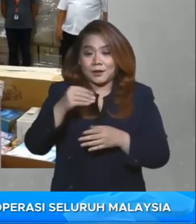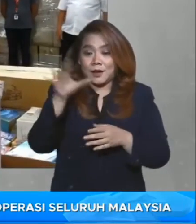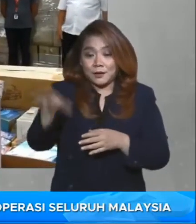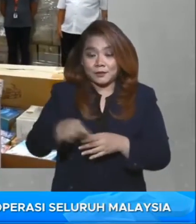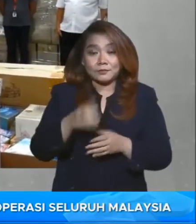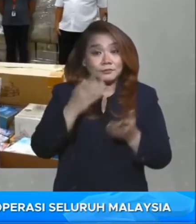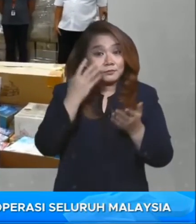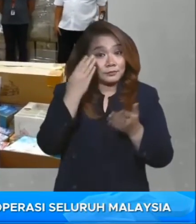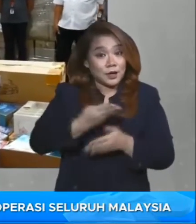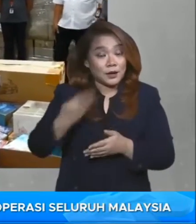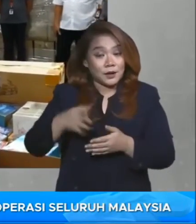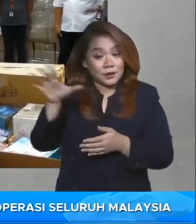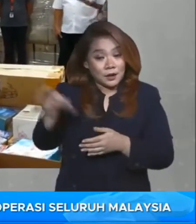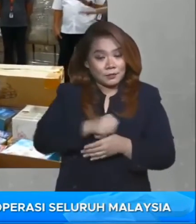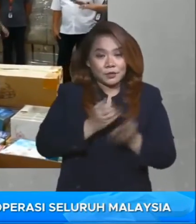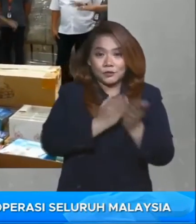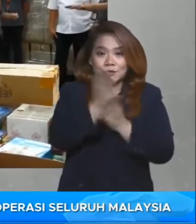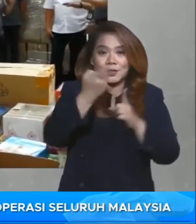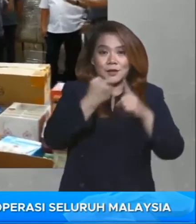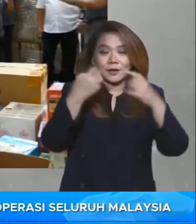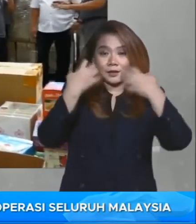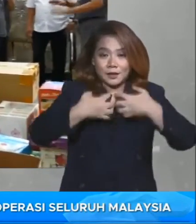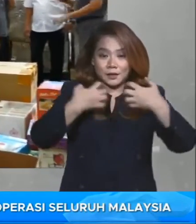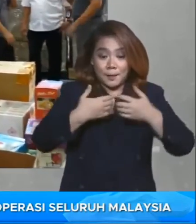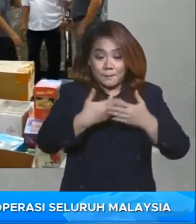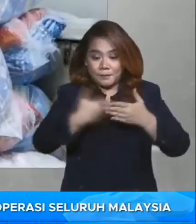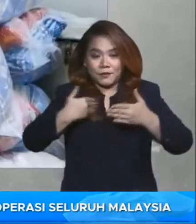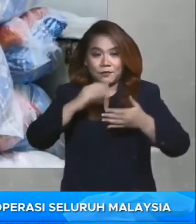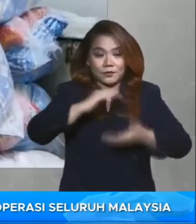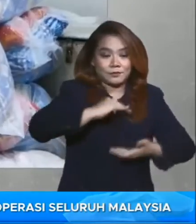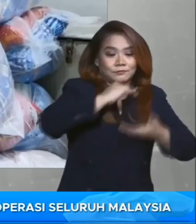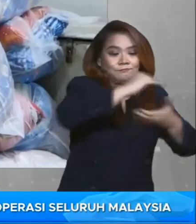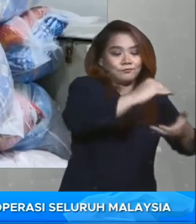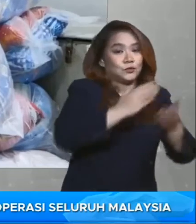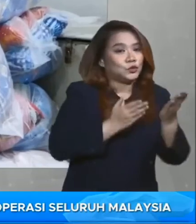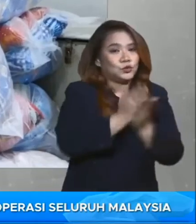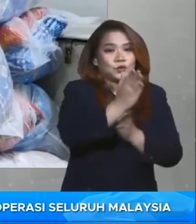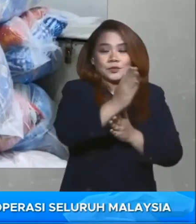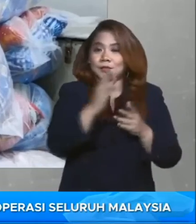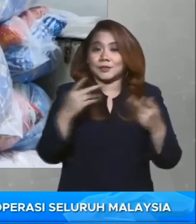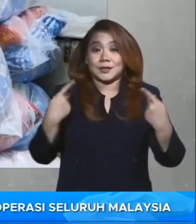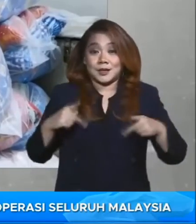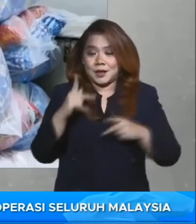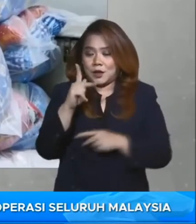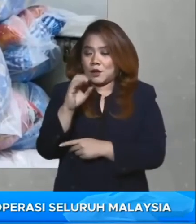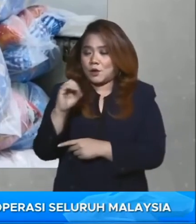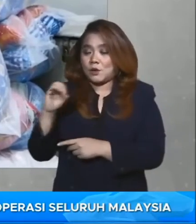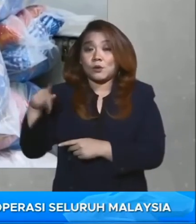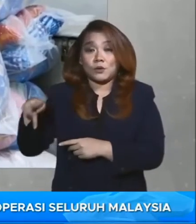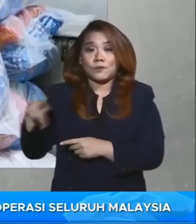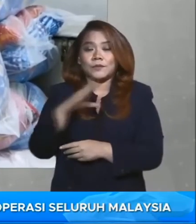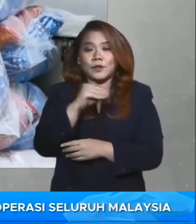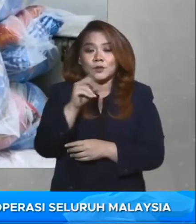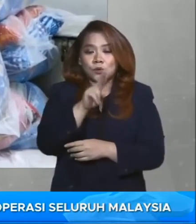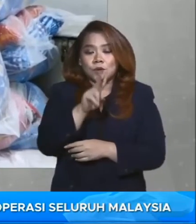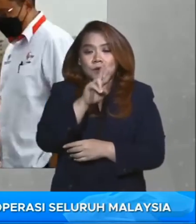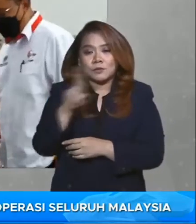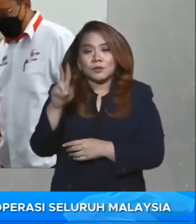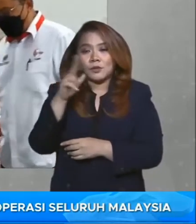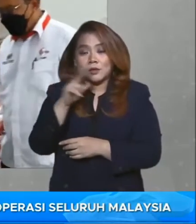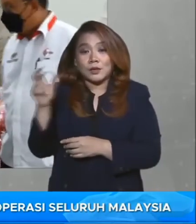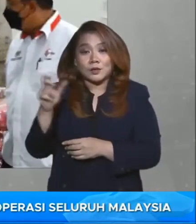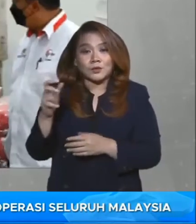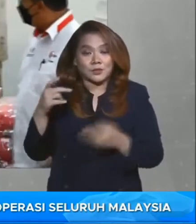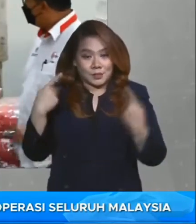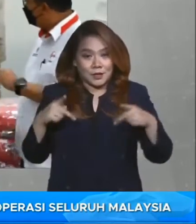dari hilang atau pengeluar sebelum diedarkan kepada kedai-kedai kok mach3 ini 2300